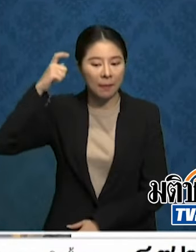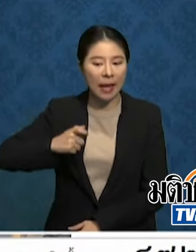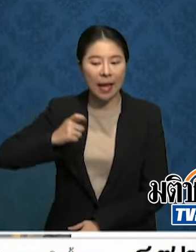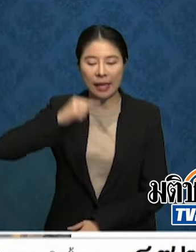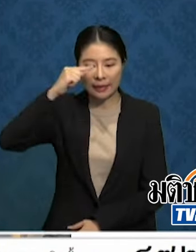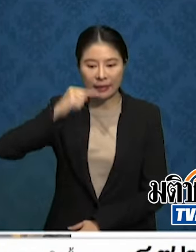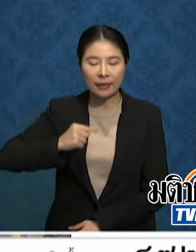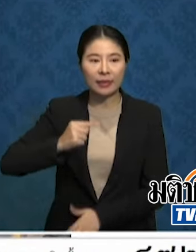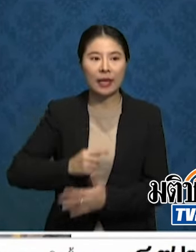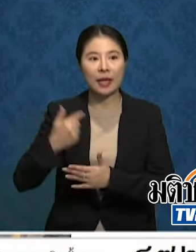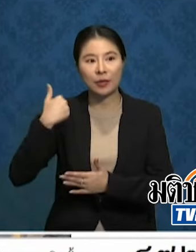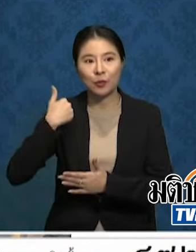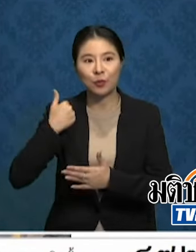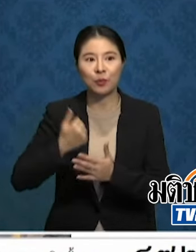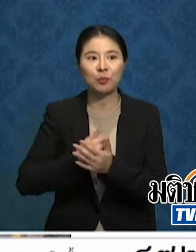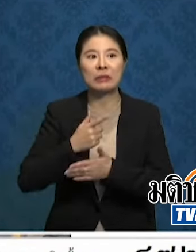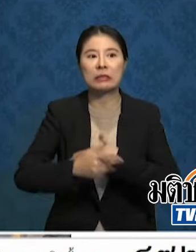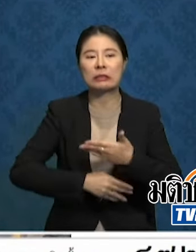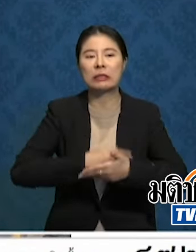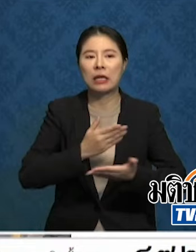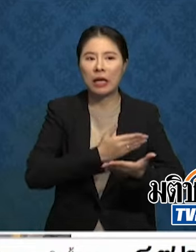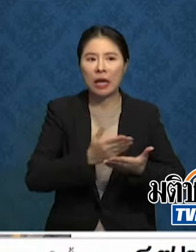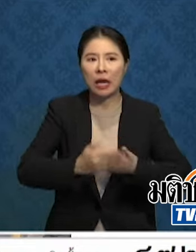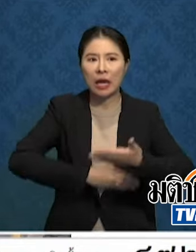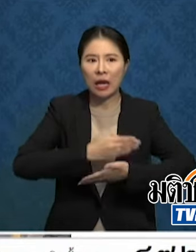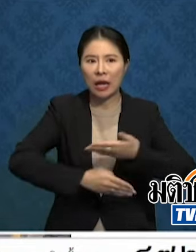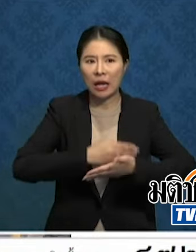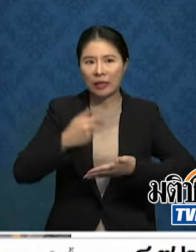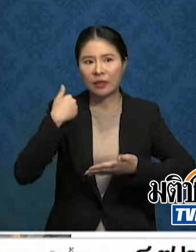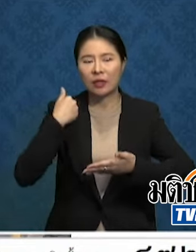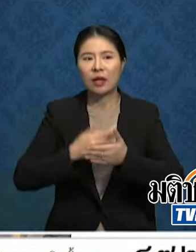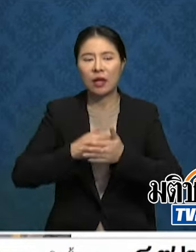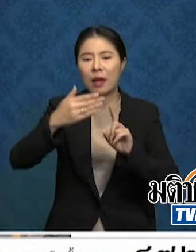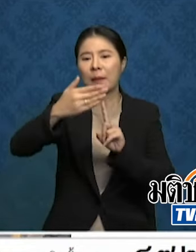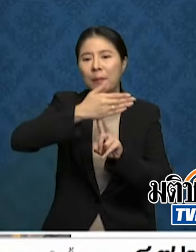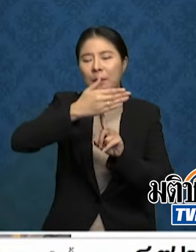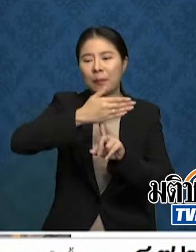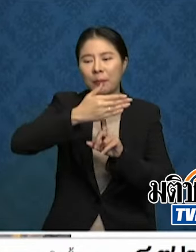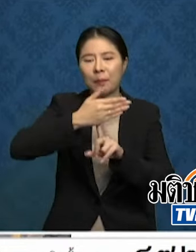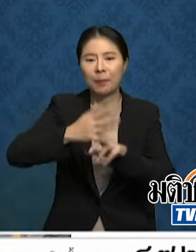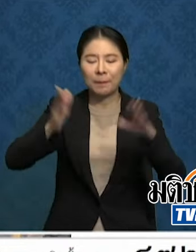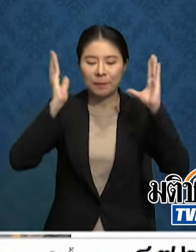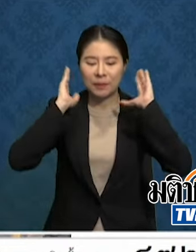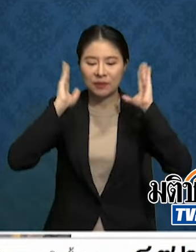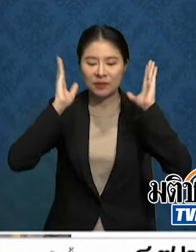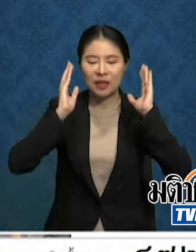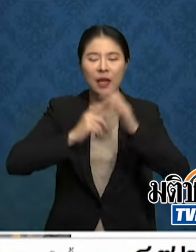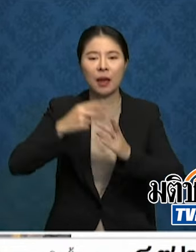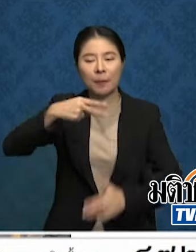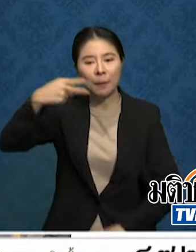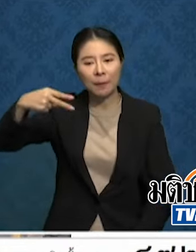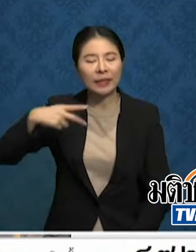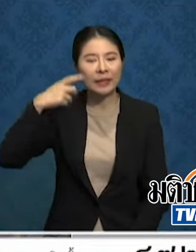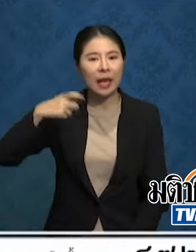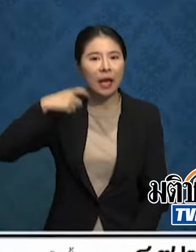เยอะขนาดที่เรียกลูกค้ากันเป็นภาษาพม่าทั้งตลาดค่ะมีป้ายโฆษณานะคะเป็นภาษาพม่าร้านรวงในตลาดเป็นภาษาพม่